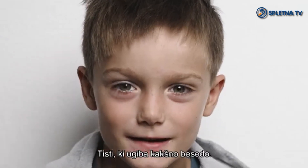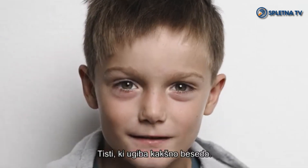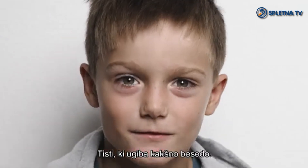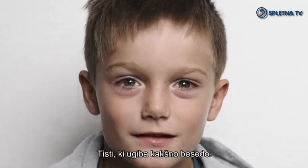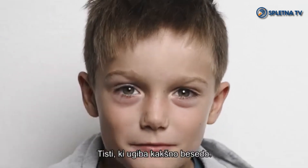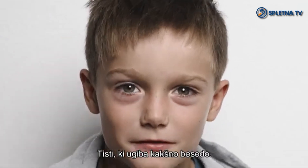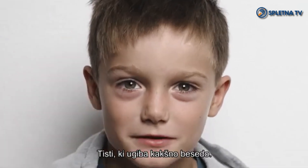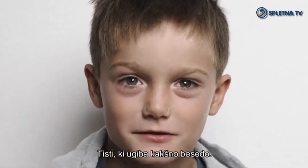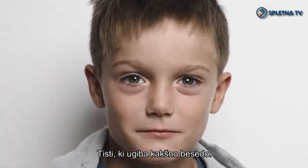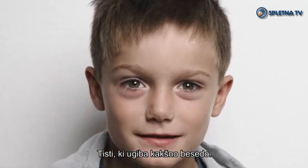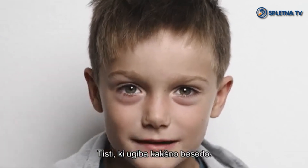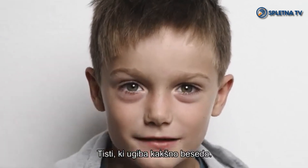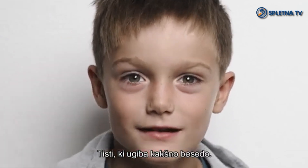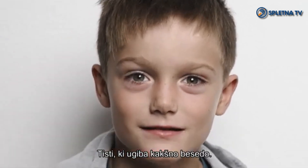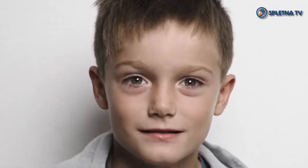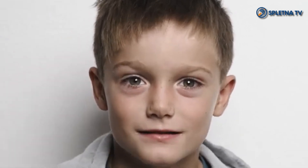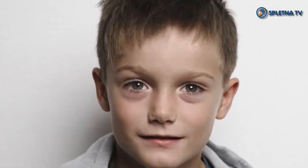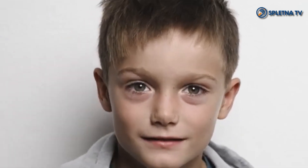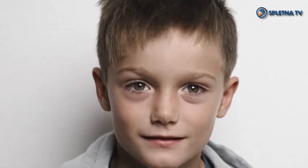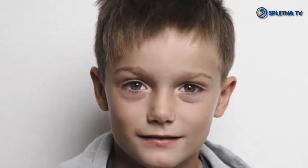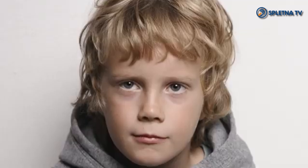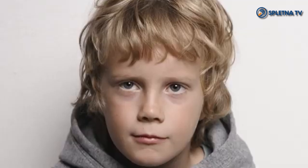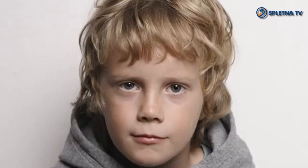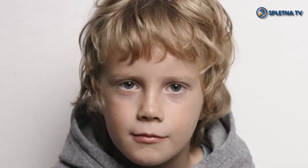Tisti, ki ugibajo kakšno besedo.